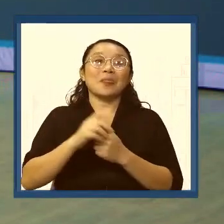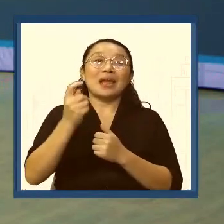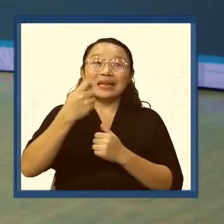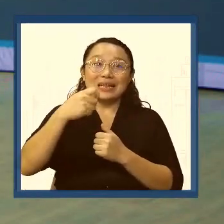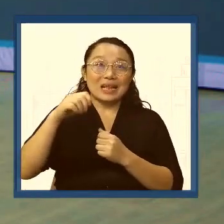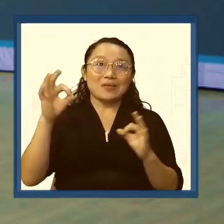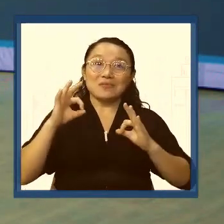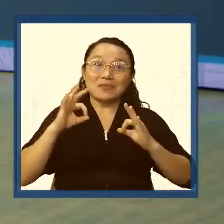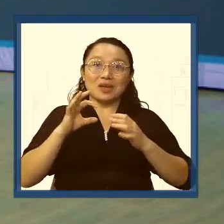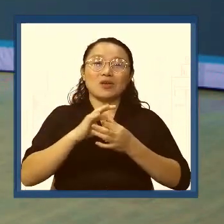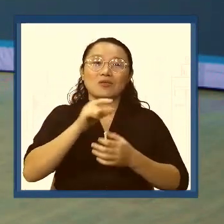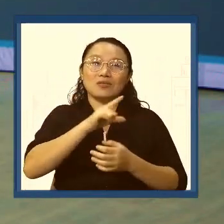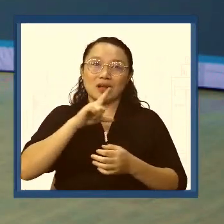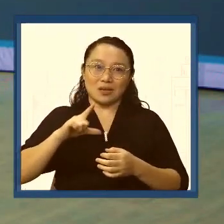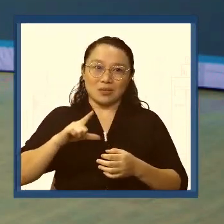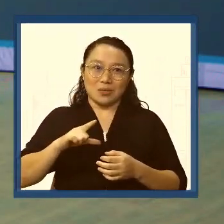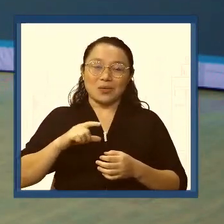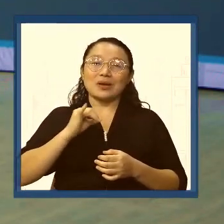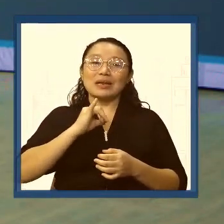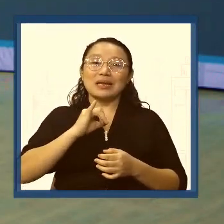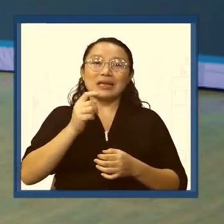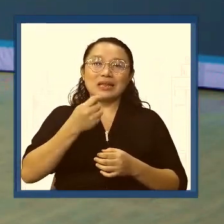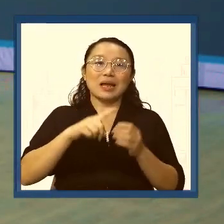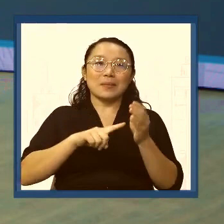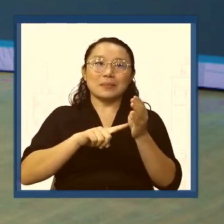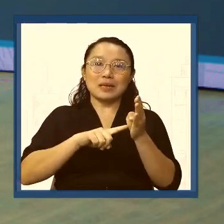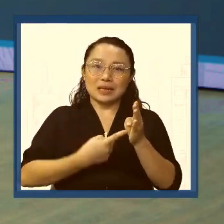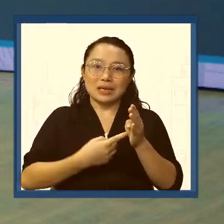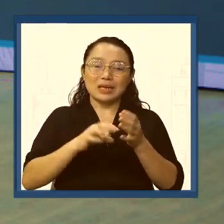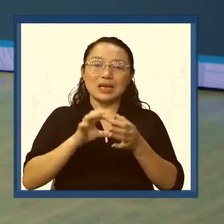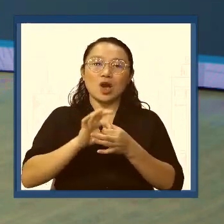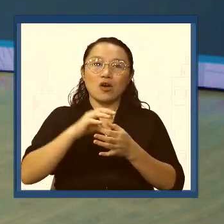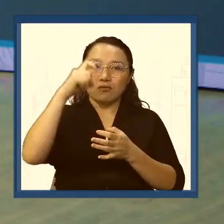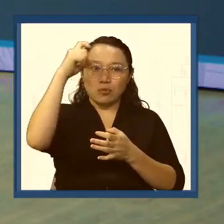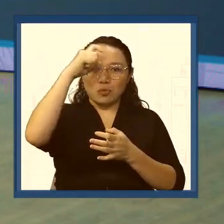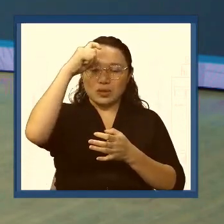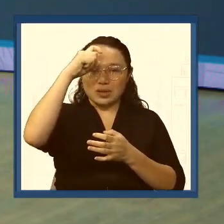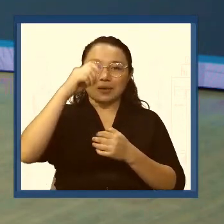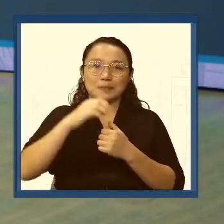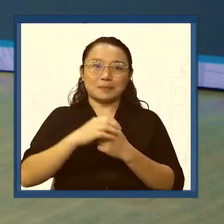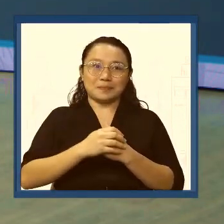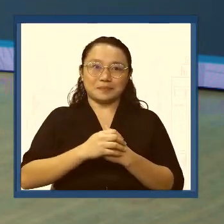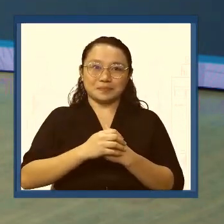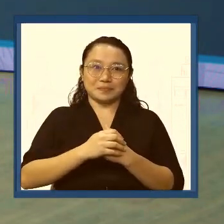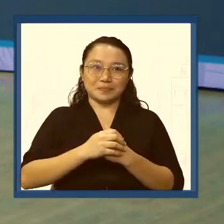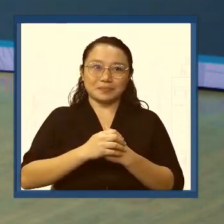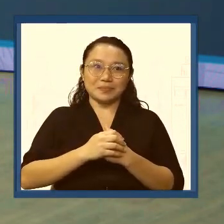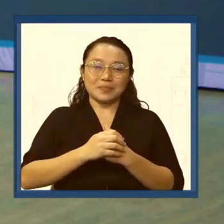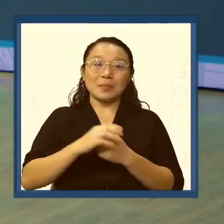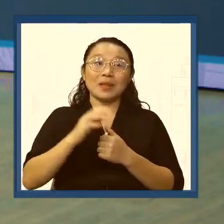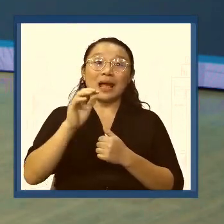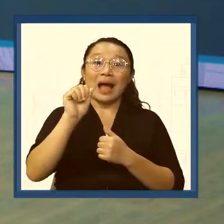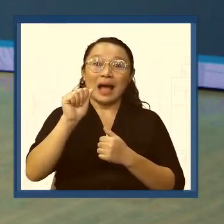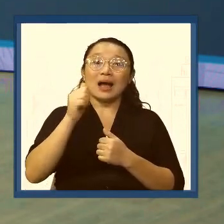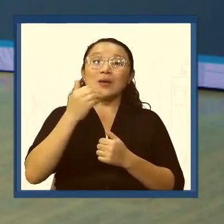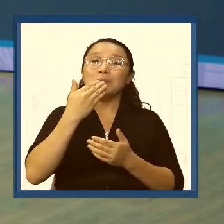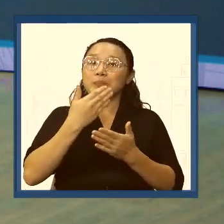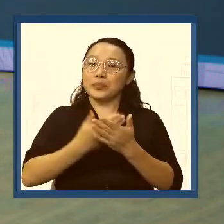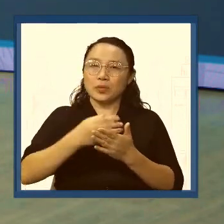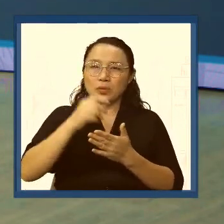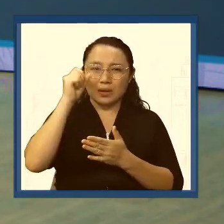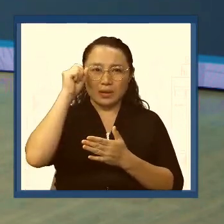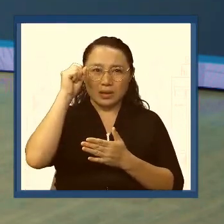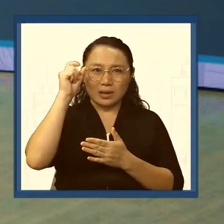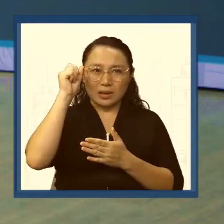kasulatan, mao ang sinugdan ang paghadlok sa Dios, sinugdan sa maonga kalam. O niya ang maayong